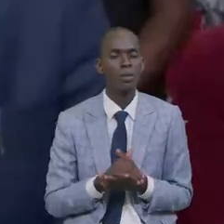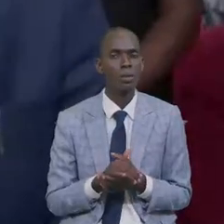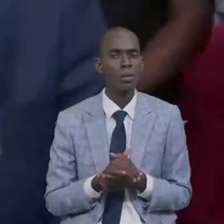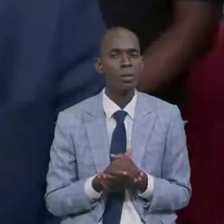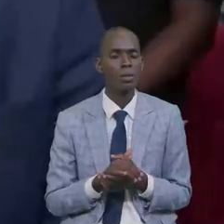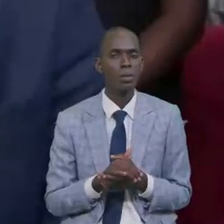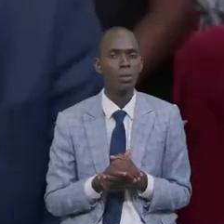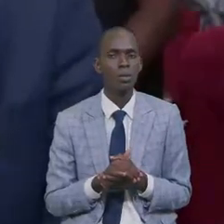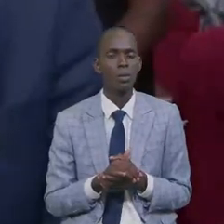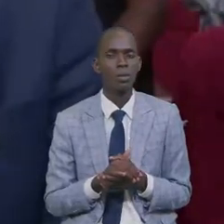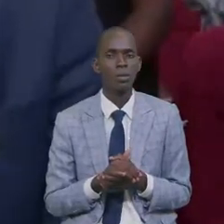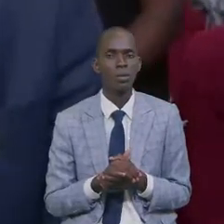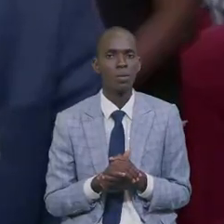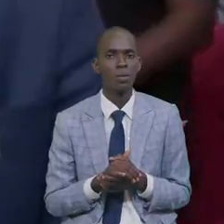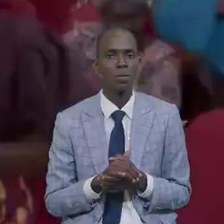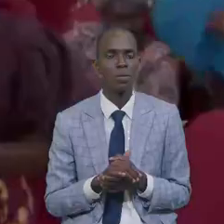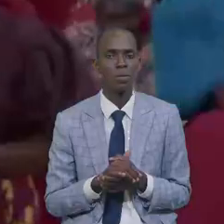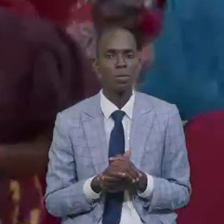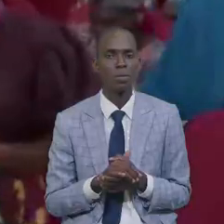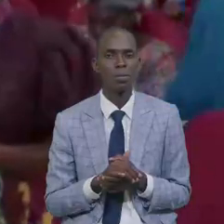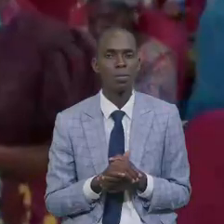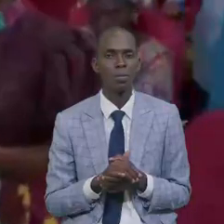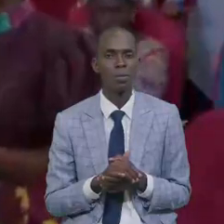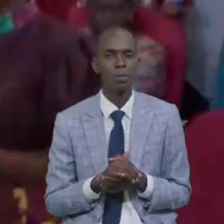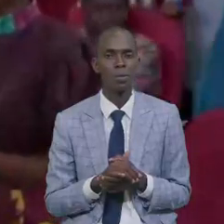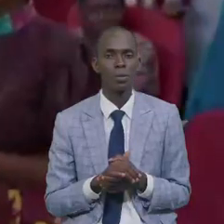plan. Il t'a l'esprit.